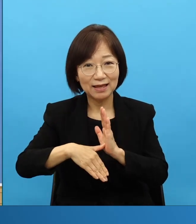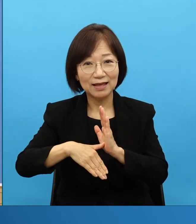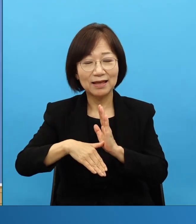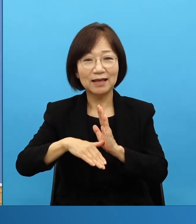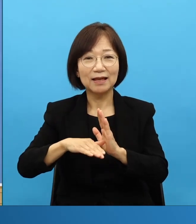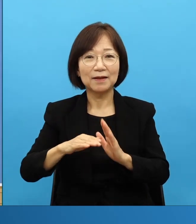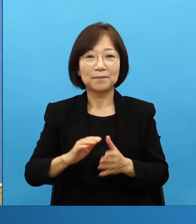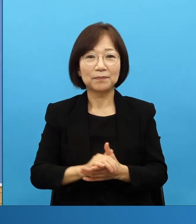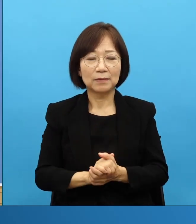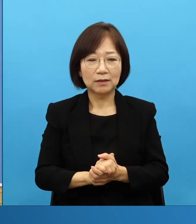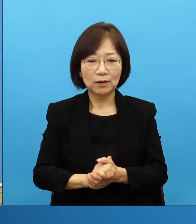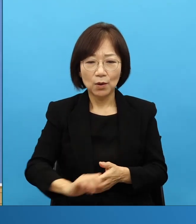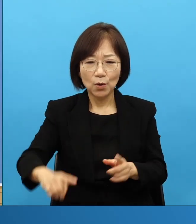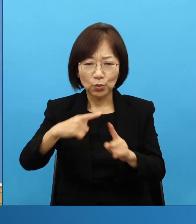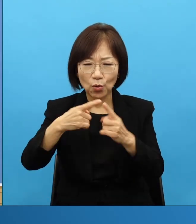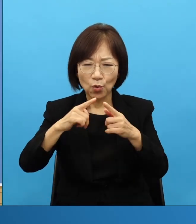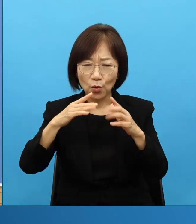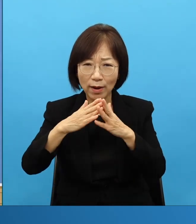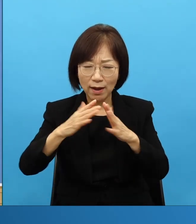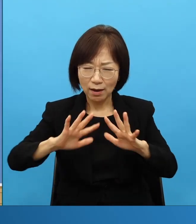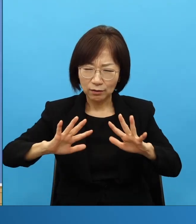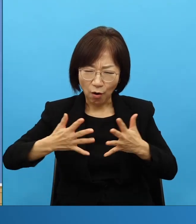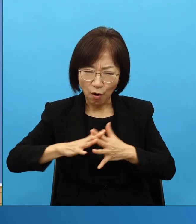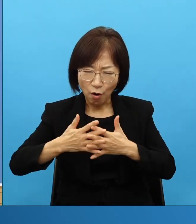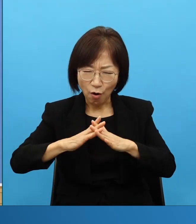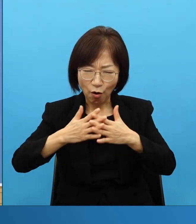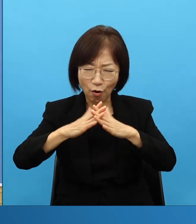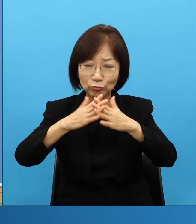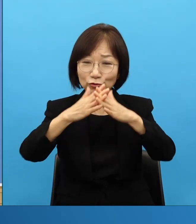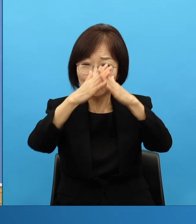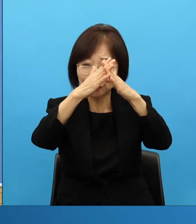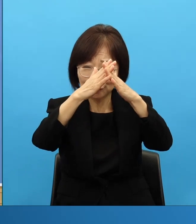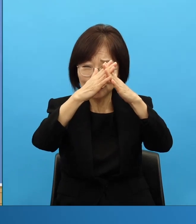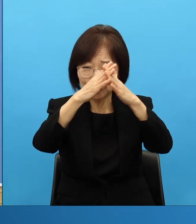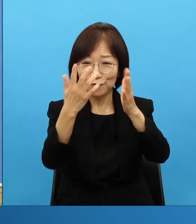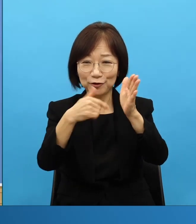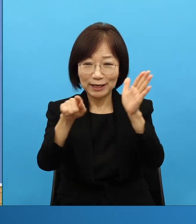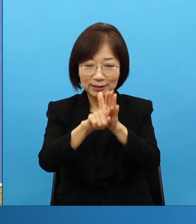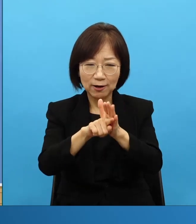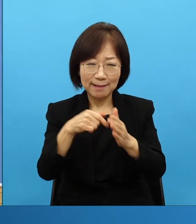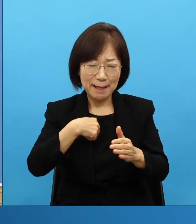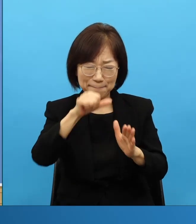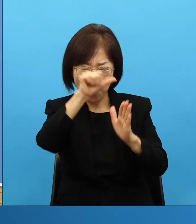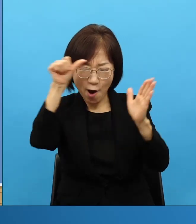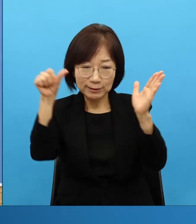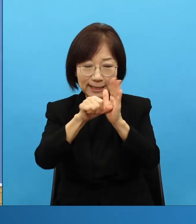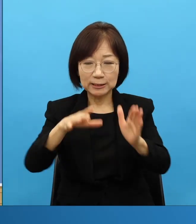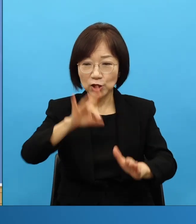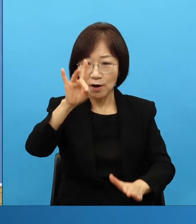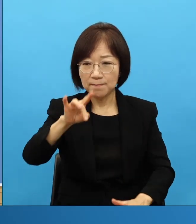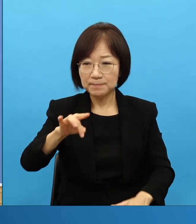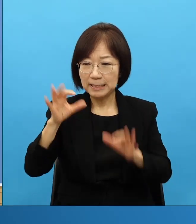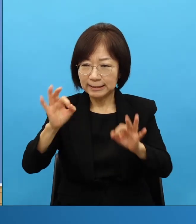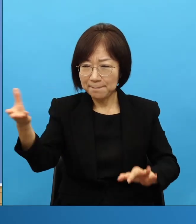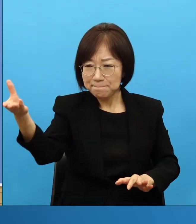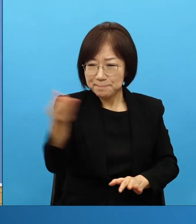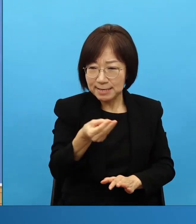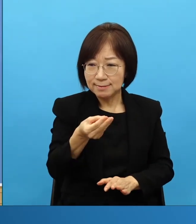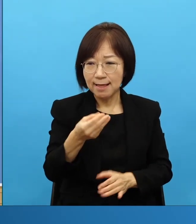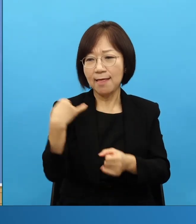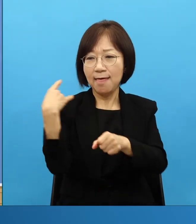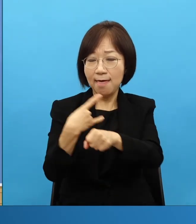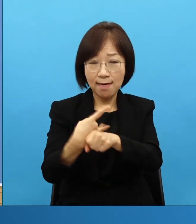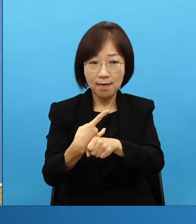난생 처음으로 빚을 낸다는 소리를 듣고 우리가 너무 가슴이 아프다는 거예요. He said, you know, my heart was so moved, but also hurting because I heard that